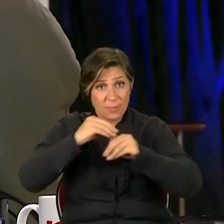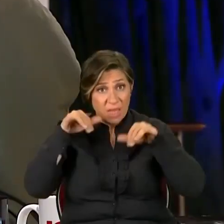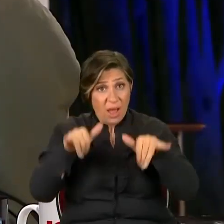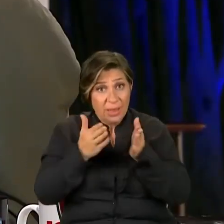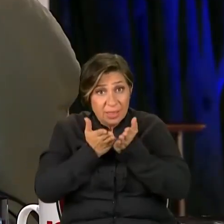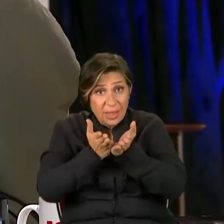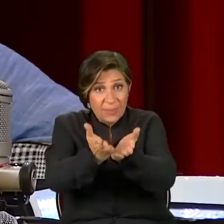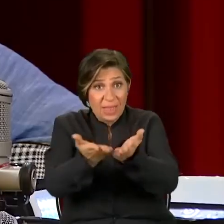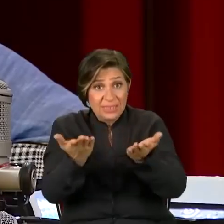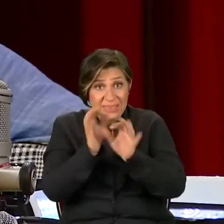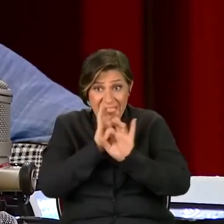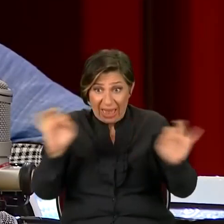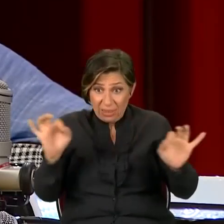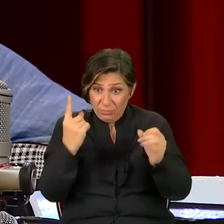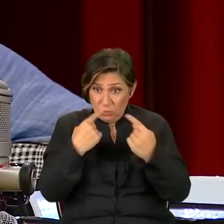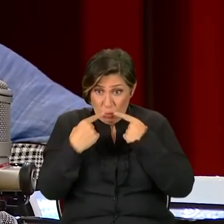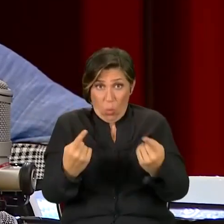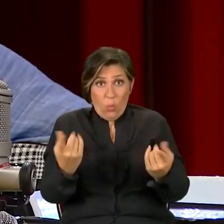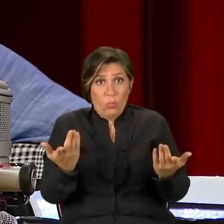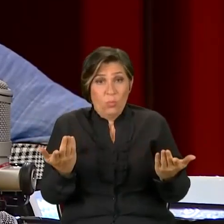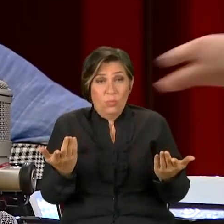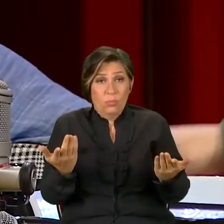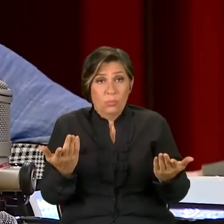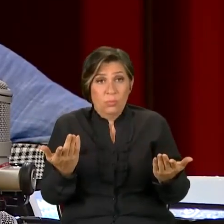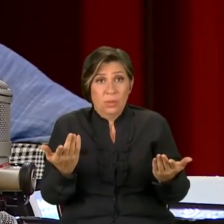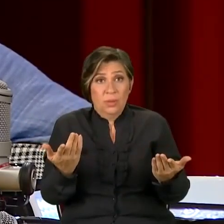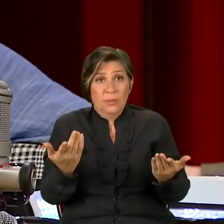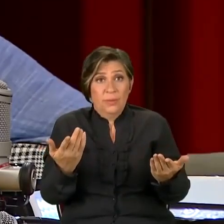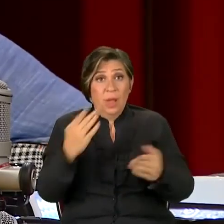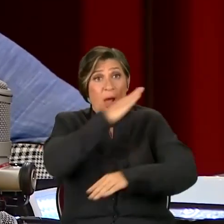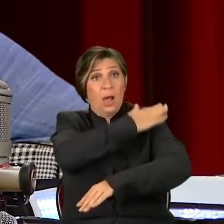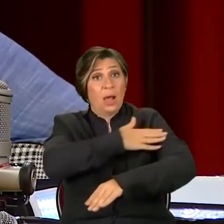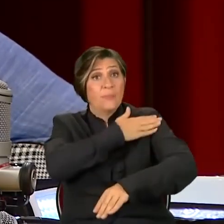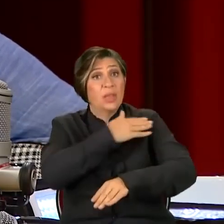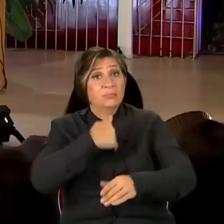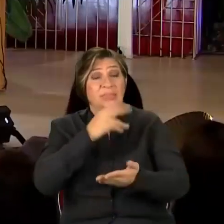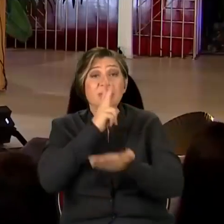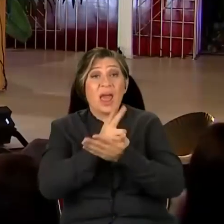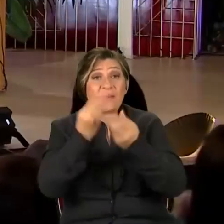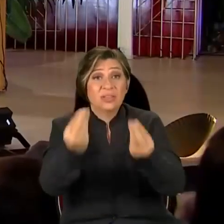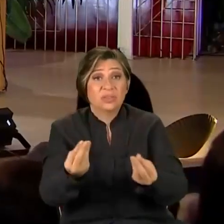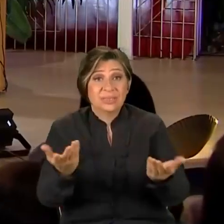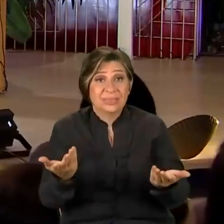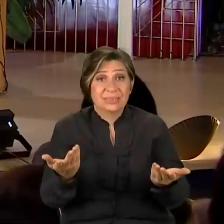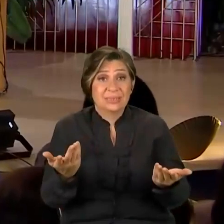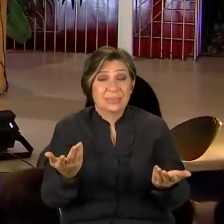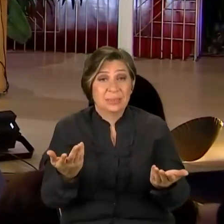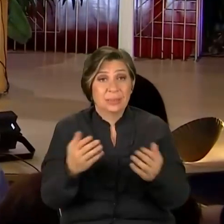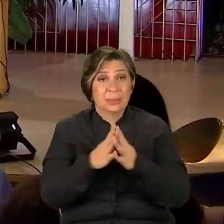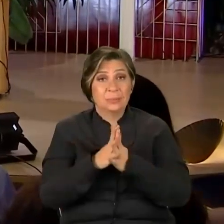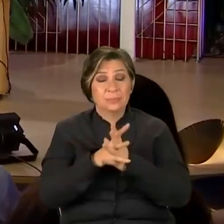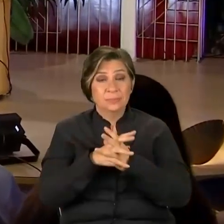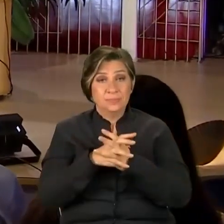aynı gemideyiz yani Bak net bir şey de söylüyorum Yani ben Bu pazar mı altında biz karar vereceğiz kimler öncesinde